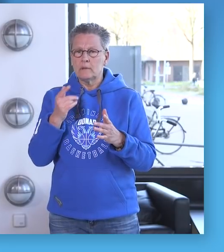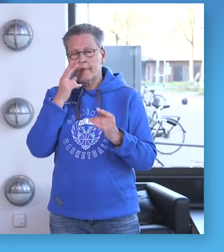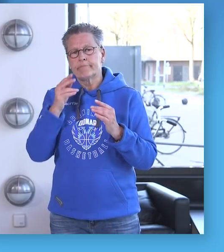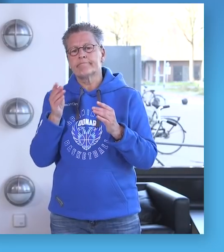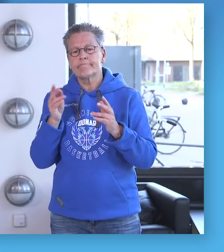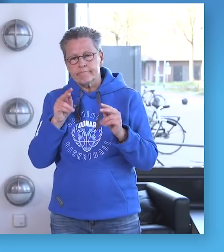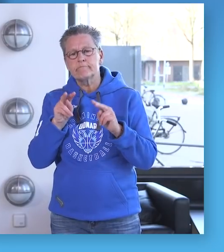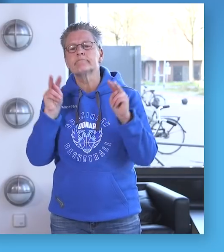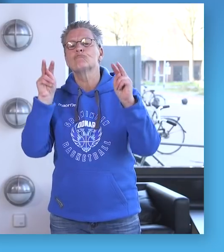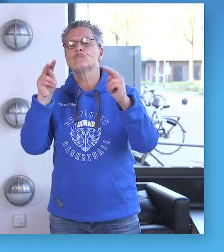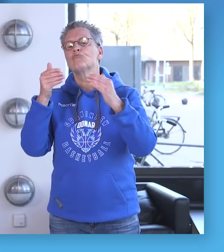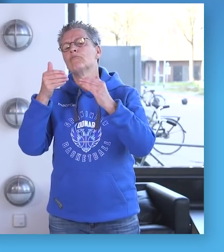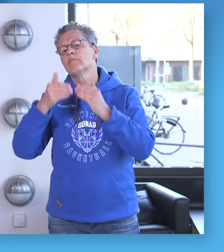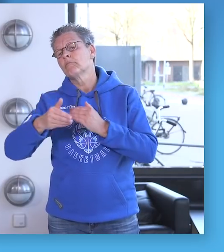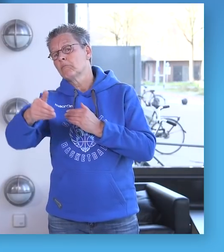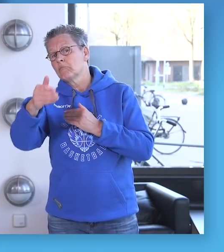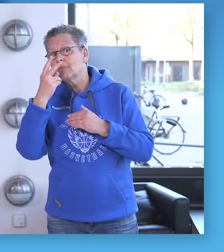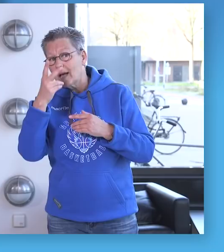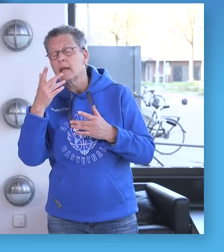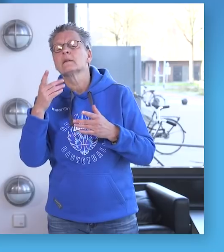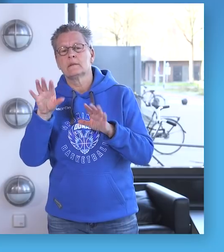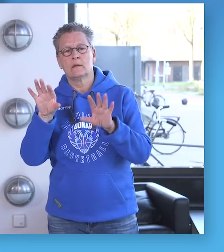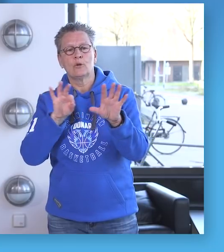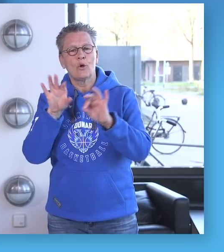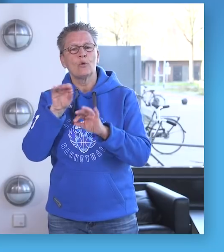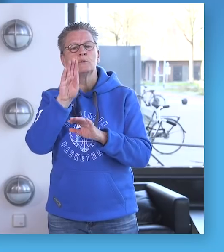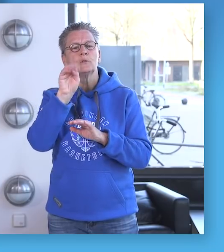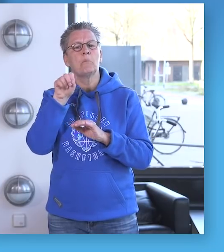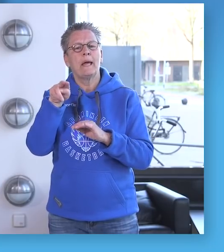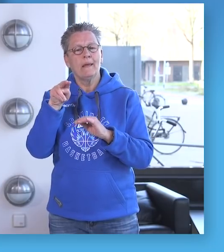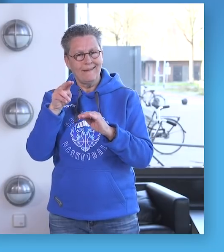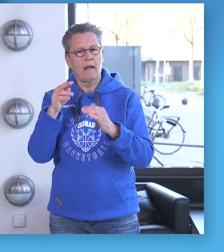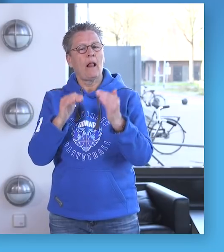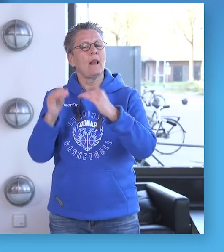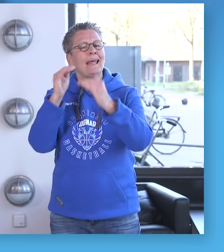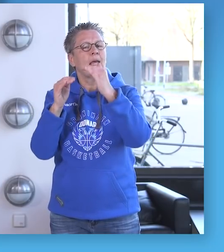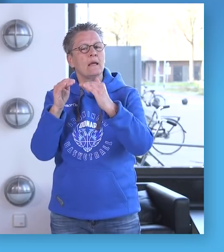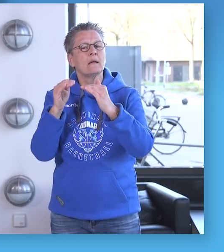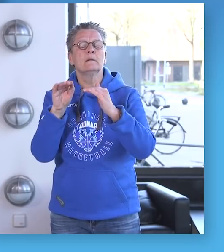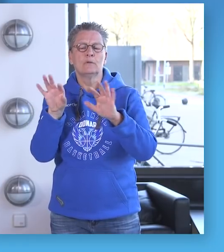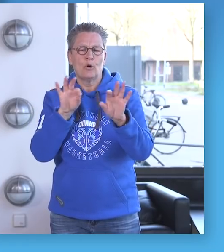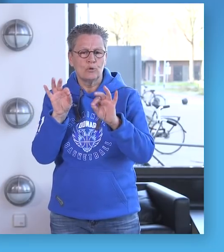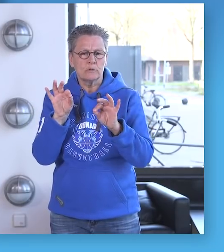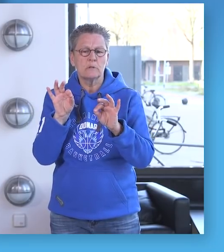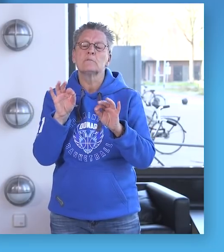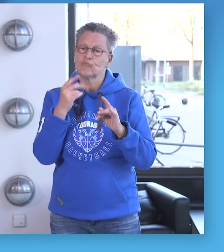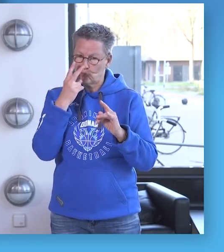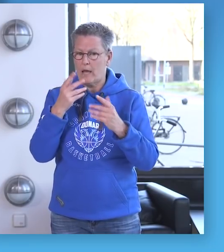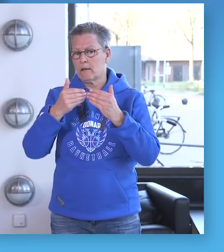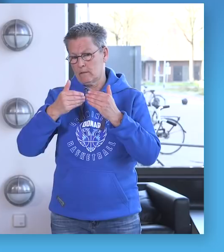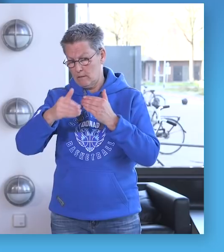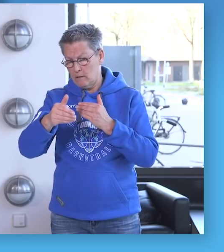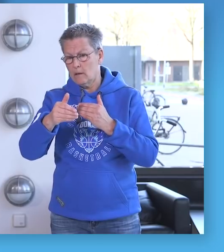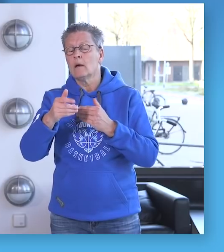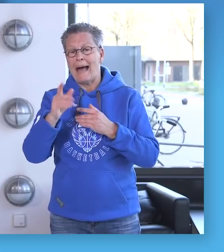kijkt, dan past in de tijdlijn van de keuze van een Benelink beste de komende en geschetste periode. We willen